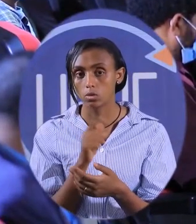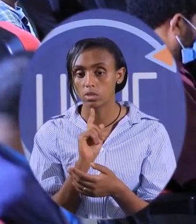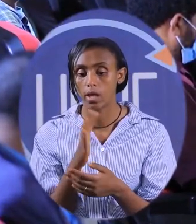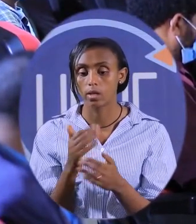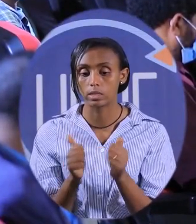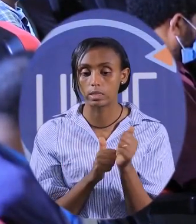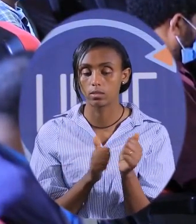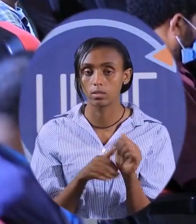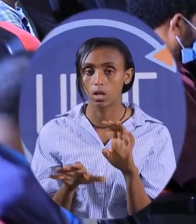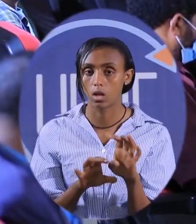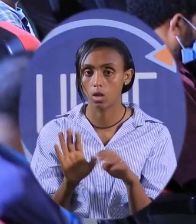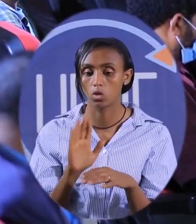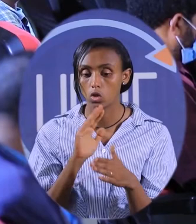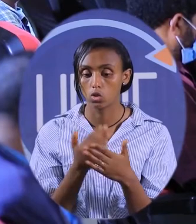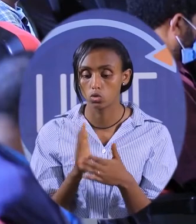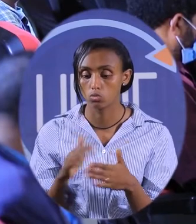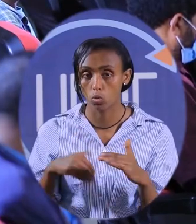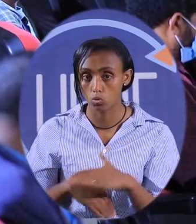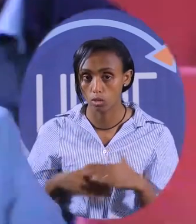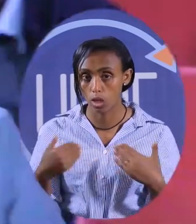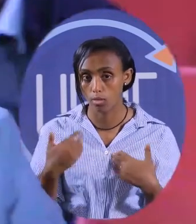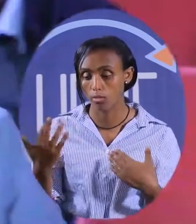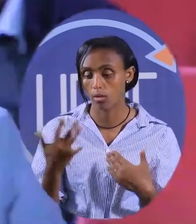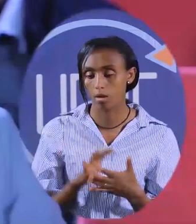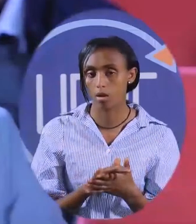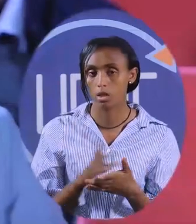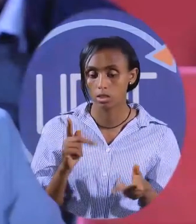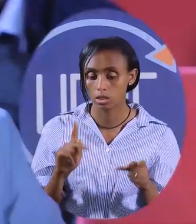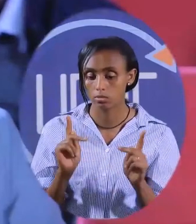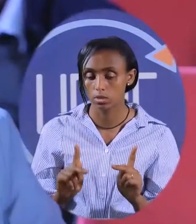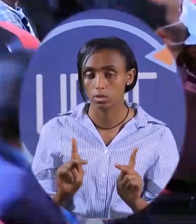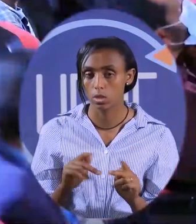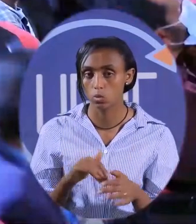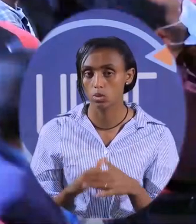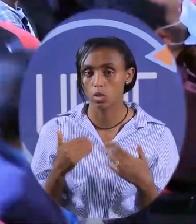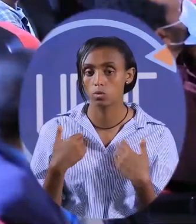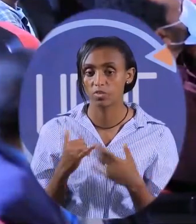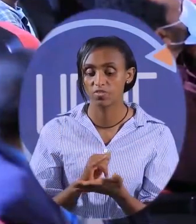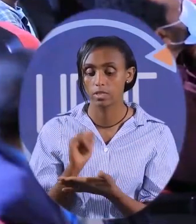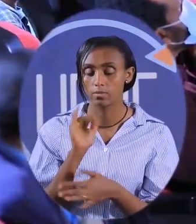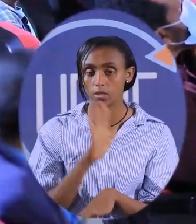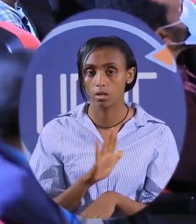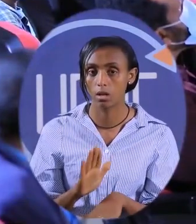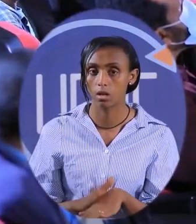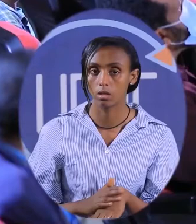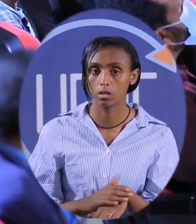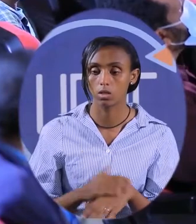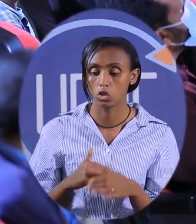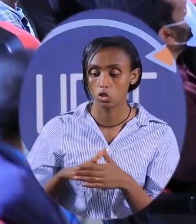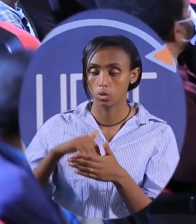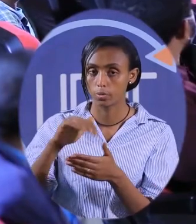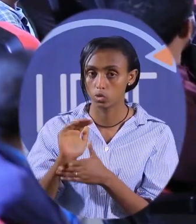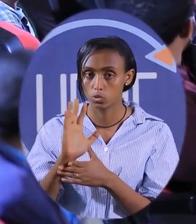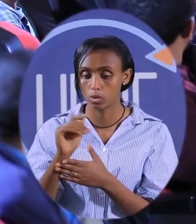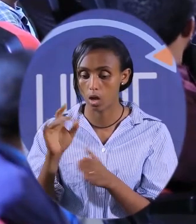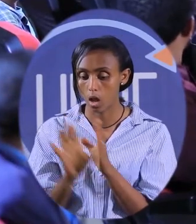ክትትል ያደርጋሉ ለልጁ በውስጥ ያለ ገና ግብርናው መስክም ኢንቨስትመንት ላይ ለውጩ